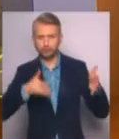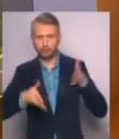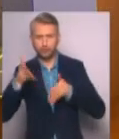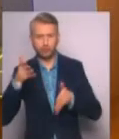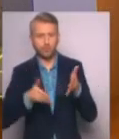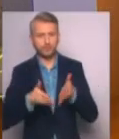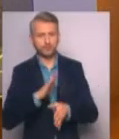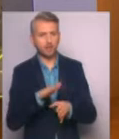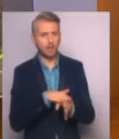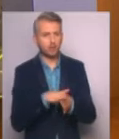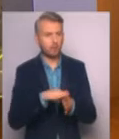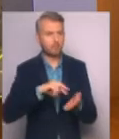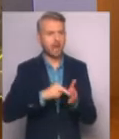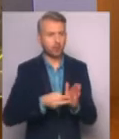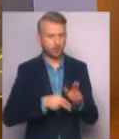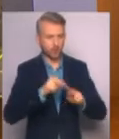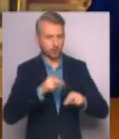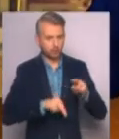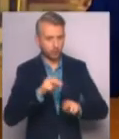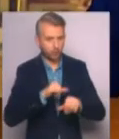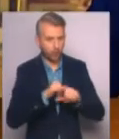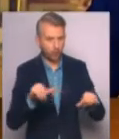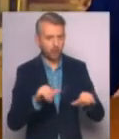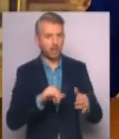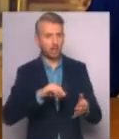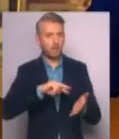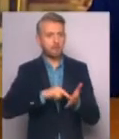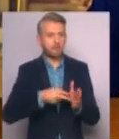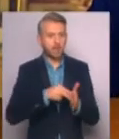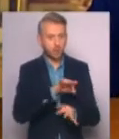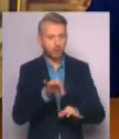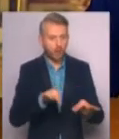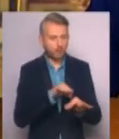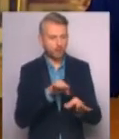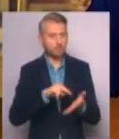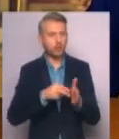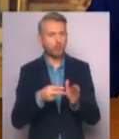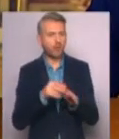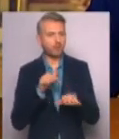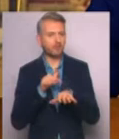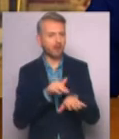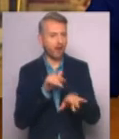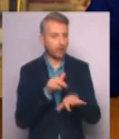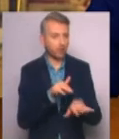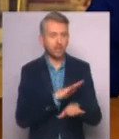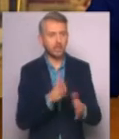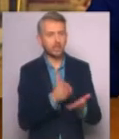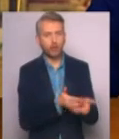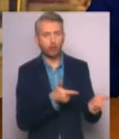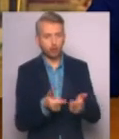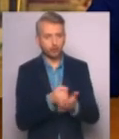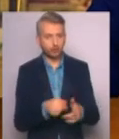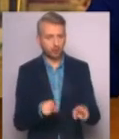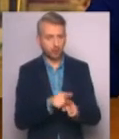зовсім плановій розбудові, угу, і плануванні трафіку, не було готове і не є готове до такого